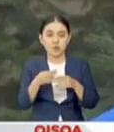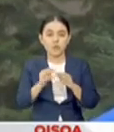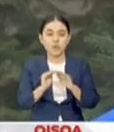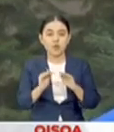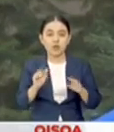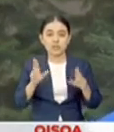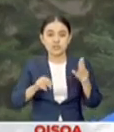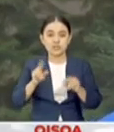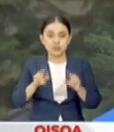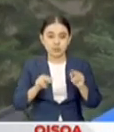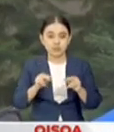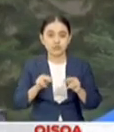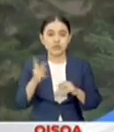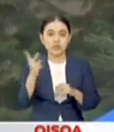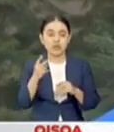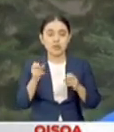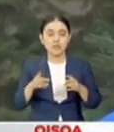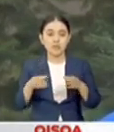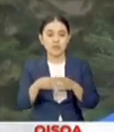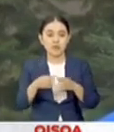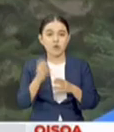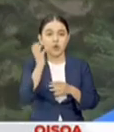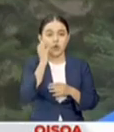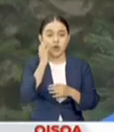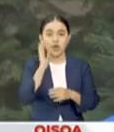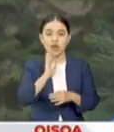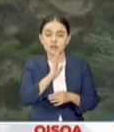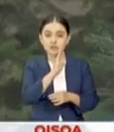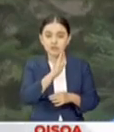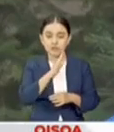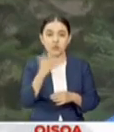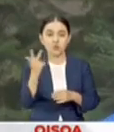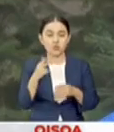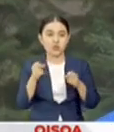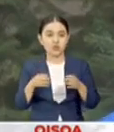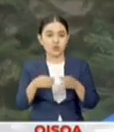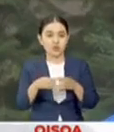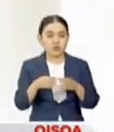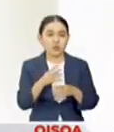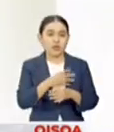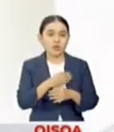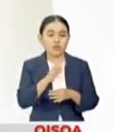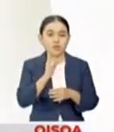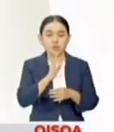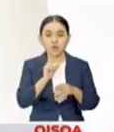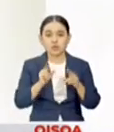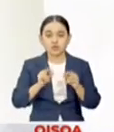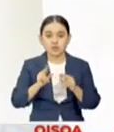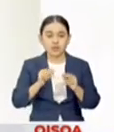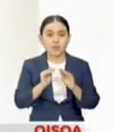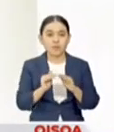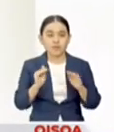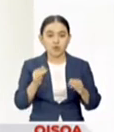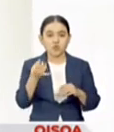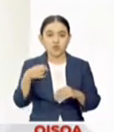bolalar hisoblanadi. Ikkinchi xavf guruh bu homilador ayollar va uchinchi xavf guruh bu emizikli ayollar hisoblanadi.